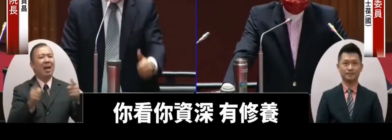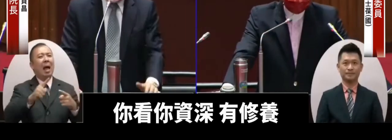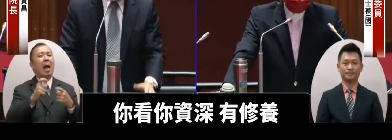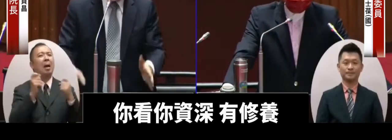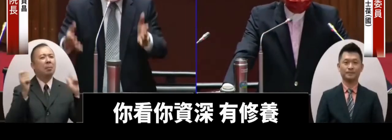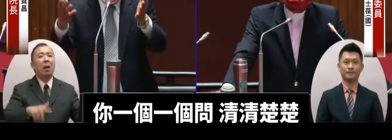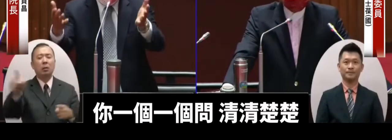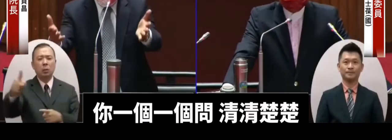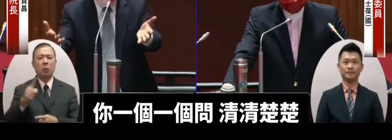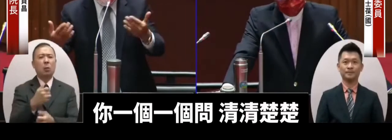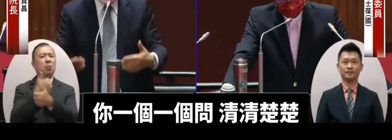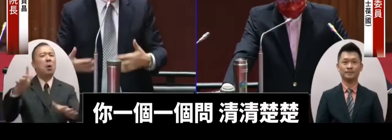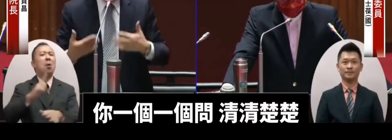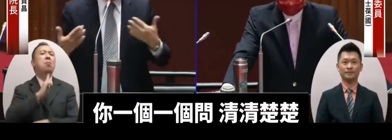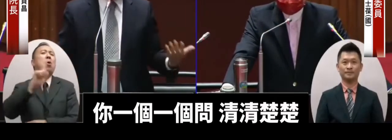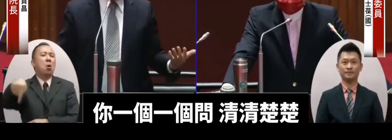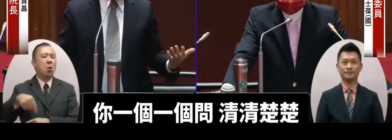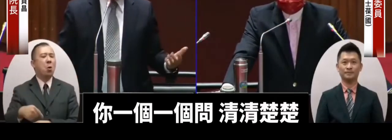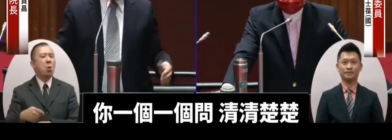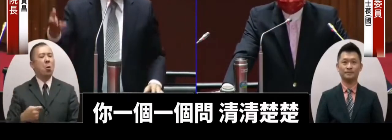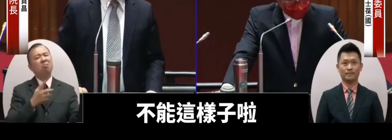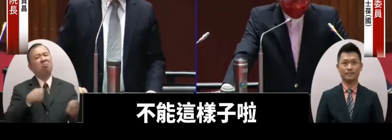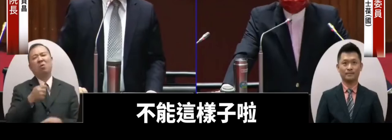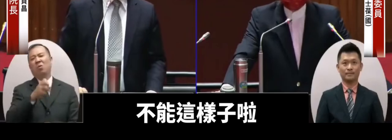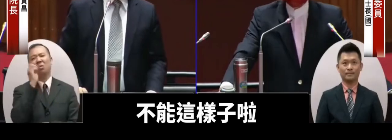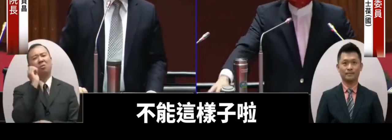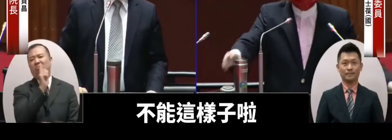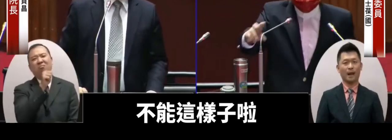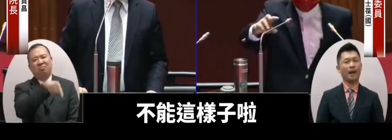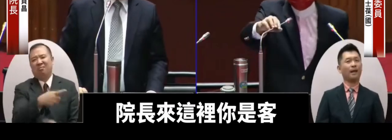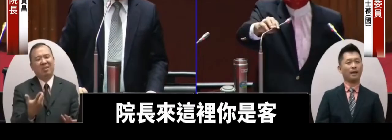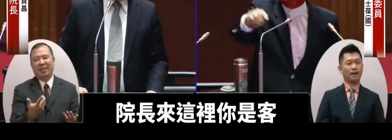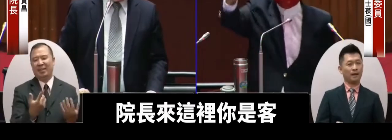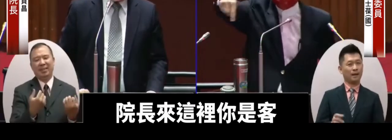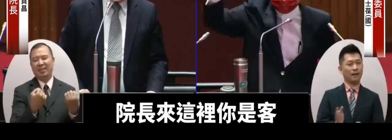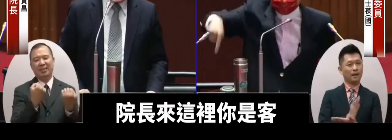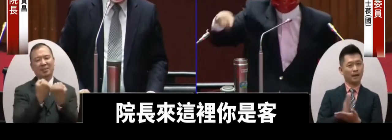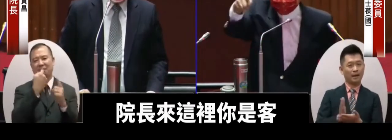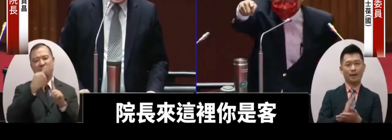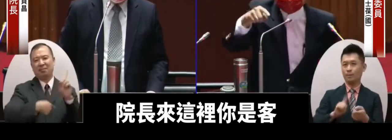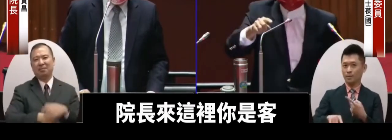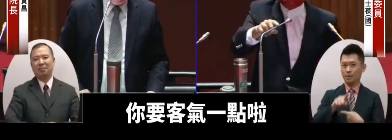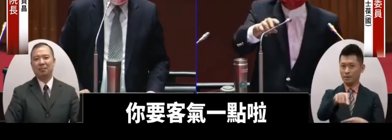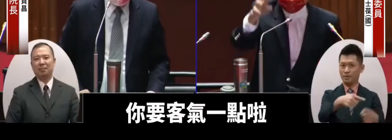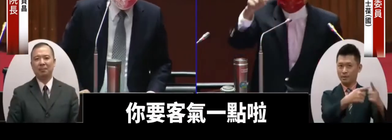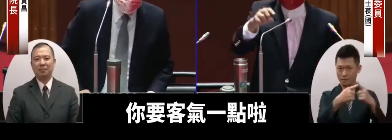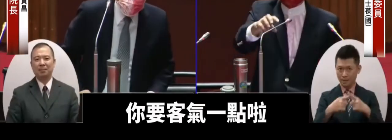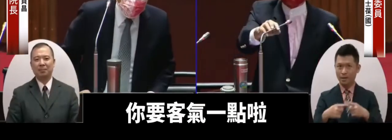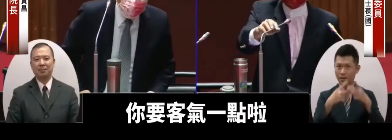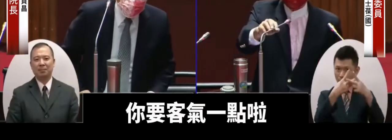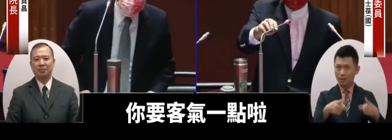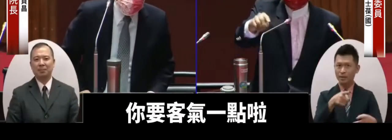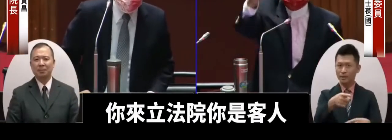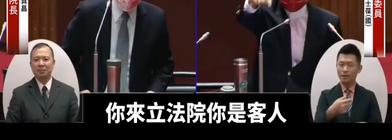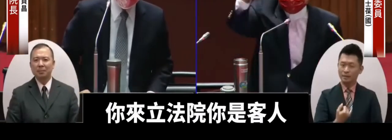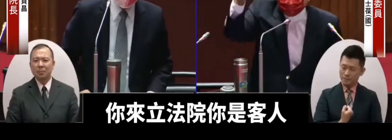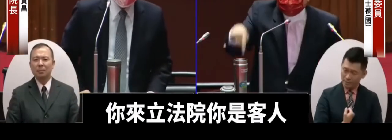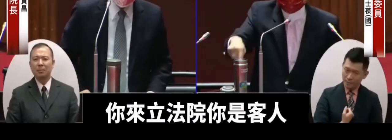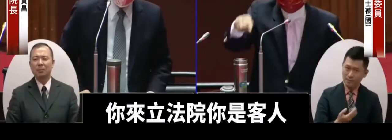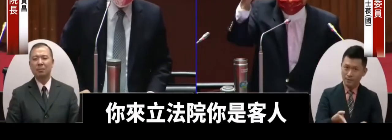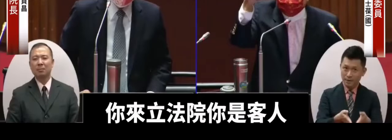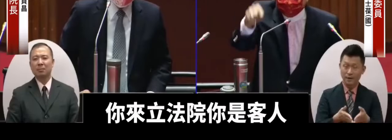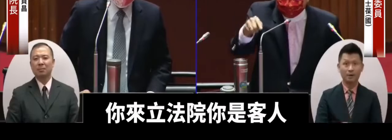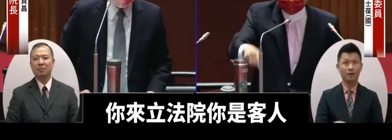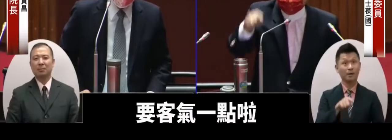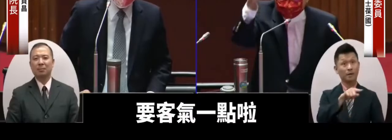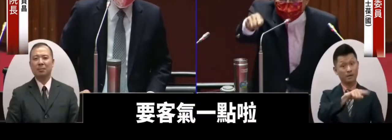修养，你一个一个问，清清楚楚。 不能这样子啊，院长来这里你是客啦，你要客气一点啦。你来立